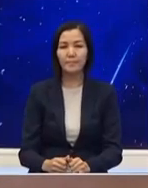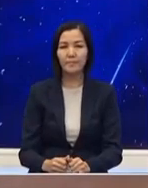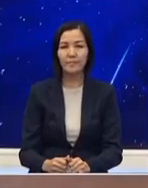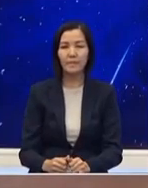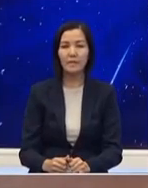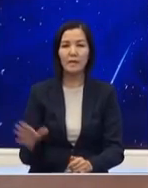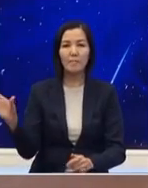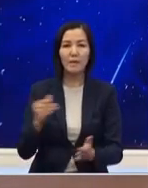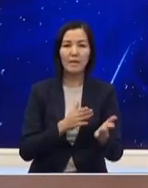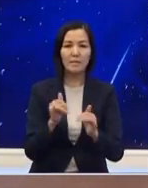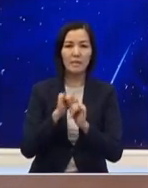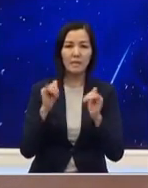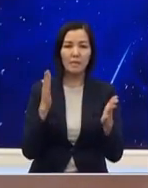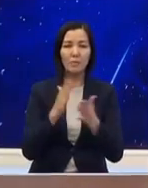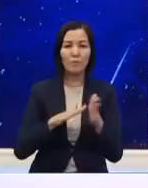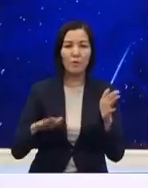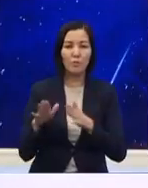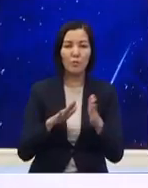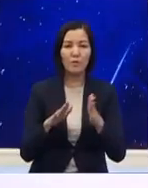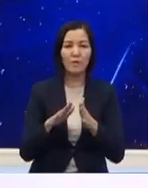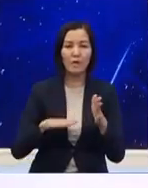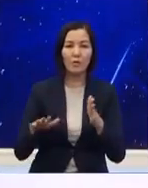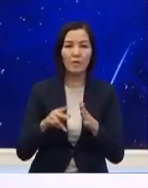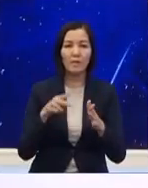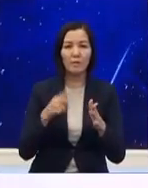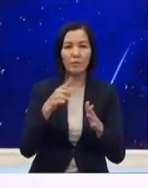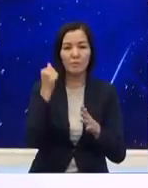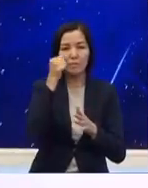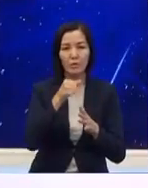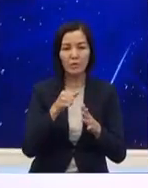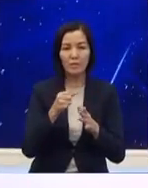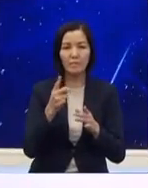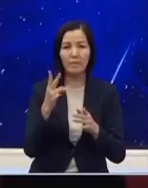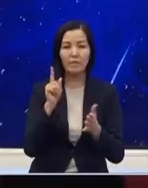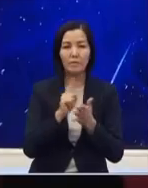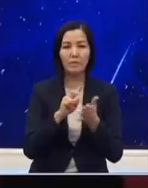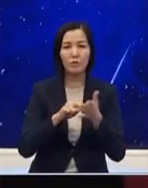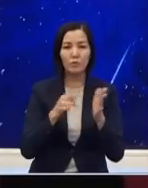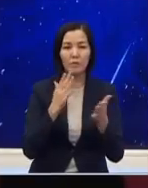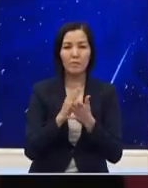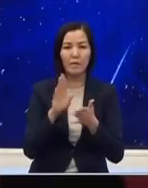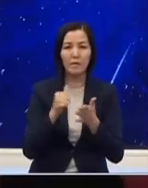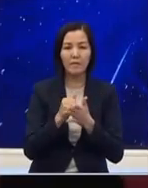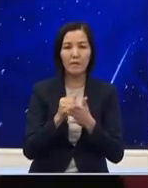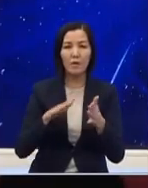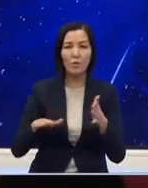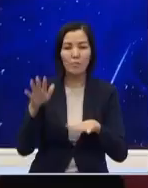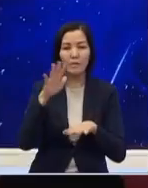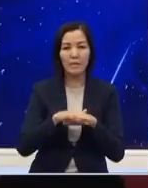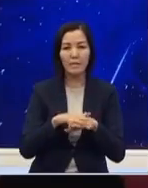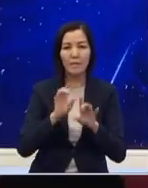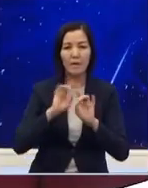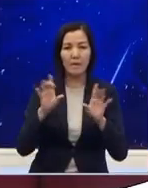Қай салада да өсім бар, десе де өңірдің бетке ұстар ауданы 2021 жылға бірталай міндет қойып отыр. Негізгілерін аймақ әкімі